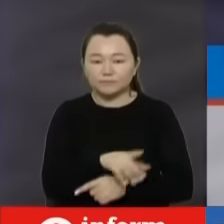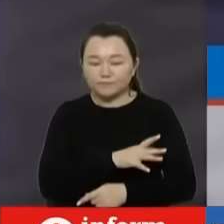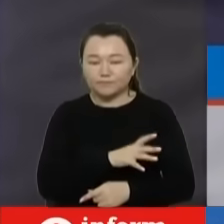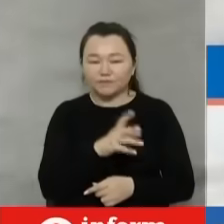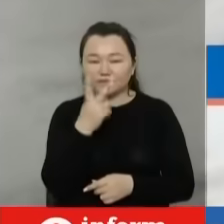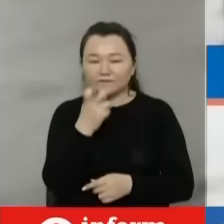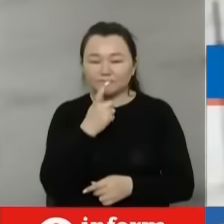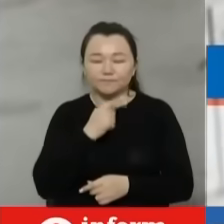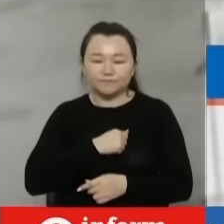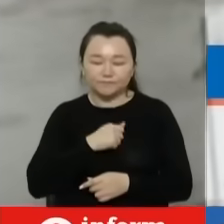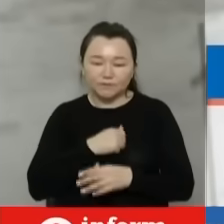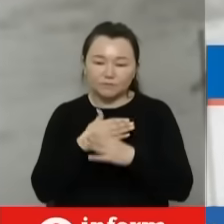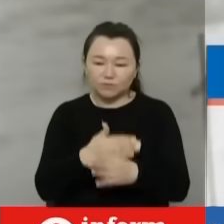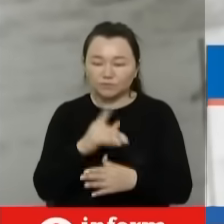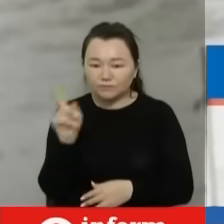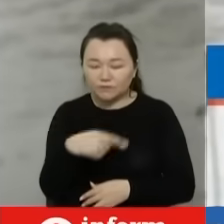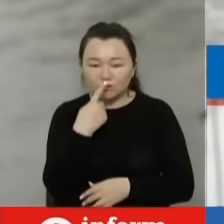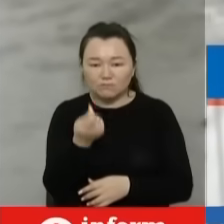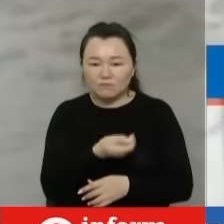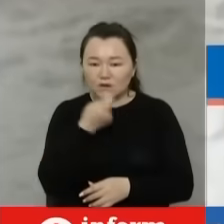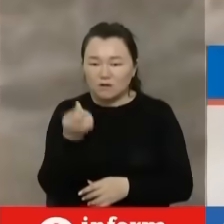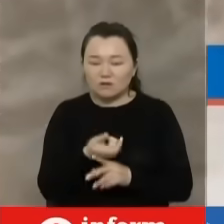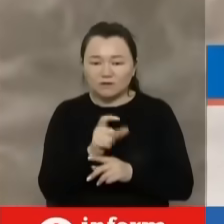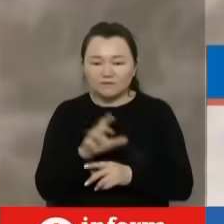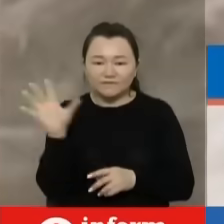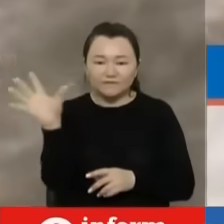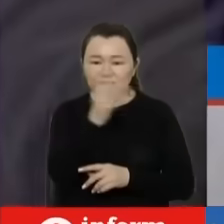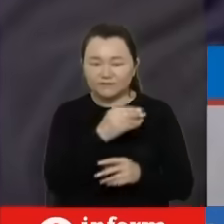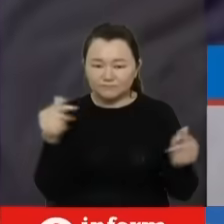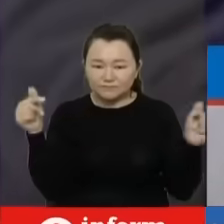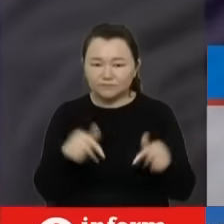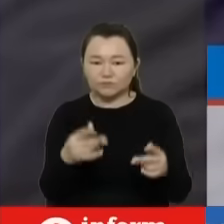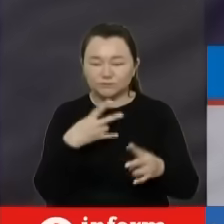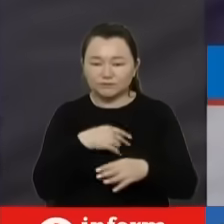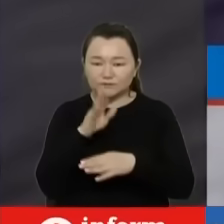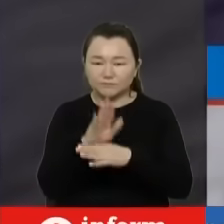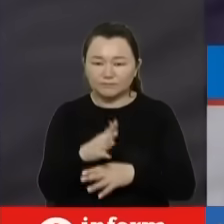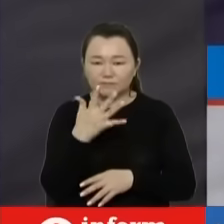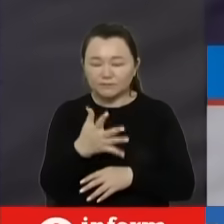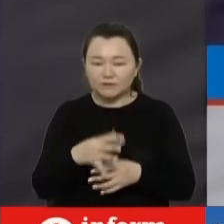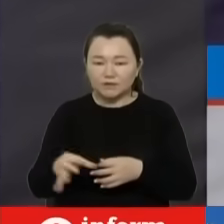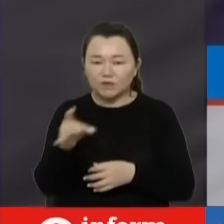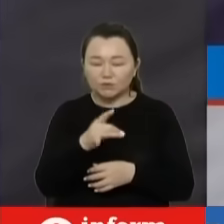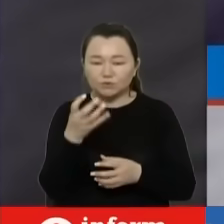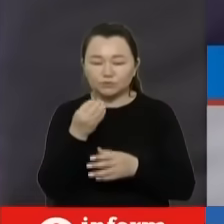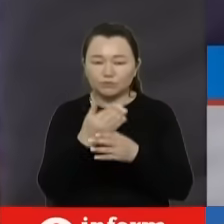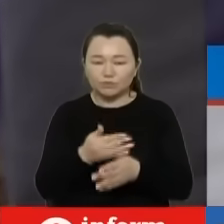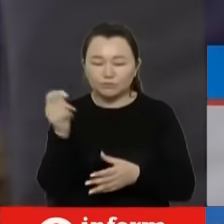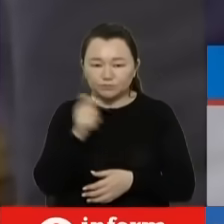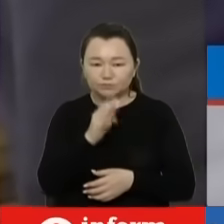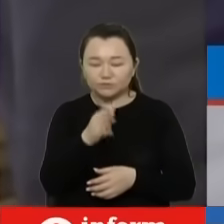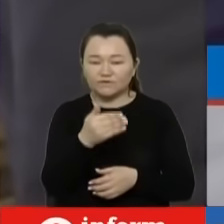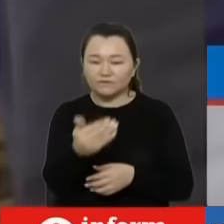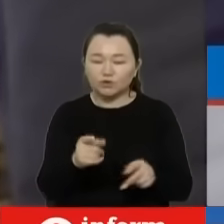200 сарбазды көмекке тартты дейді. Ол аз, барлығын осында жұмылдырыңдар. Менің тапсырмаммен 5 өңірден қосымша көмек күші келеді. Одан бөлек сіздер